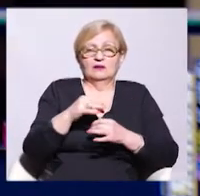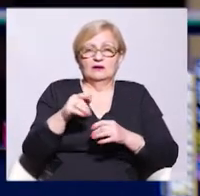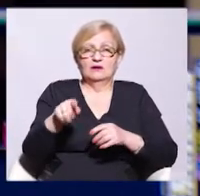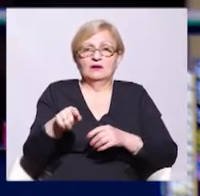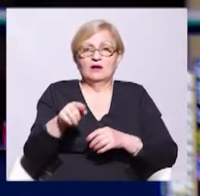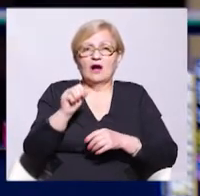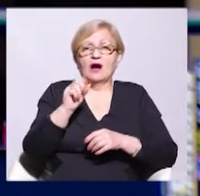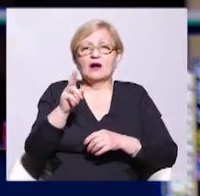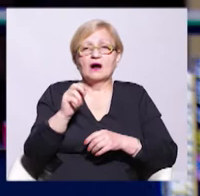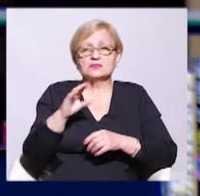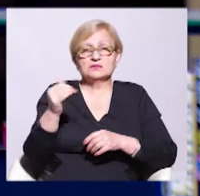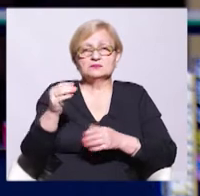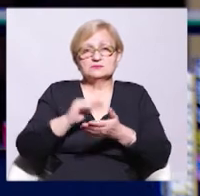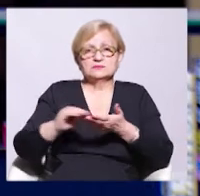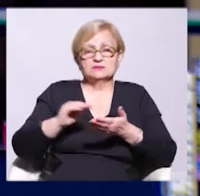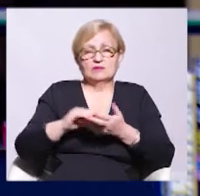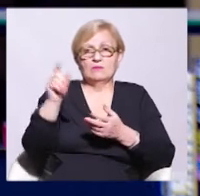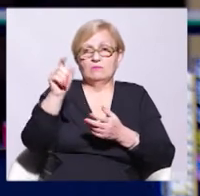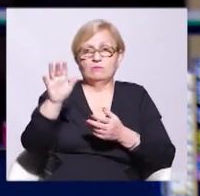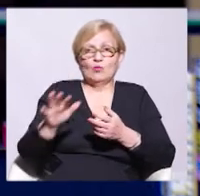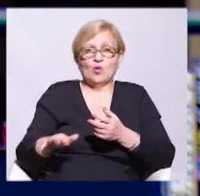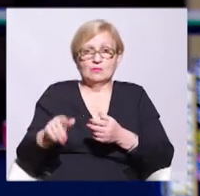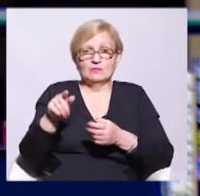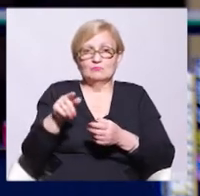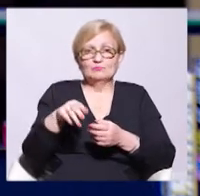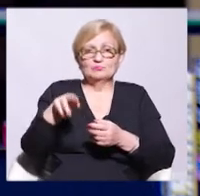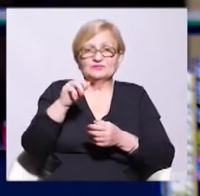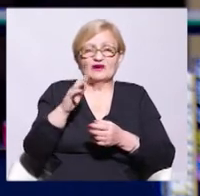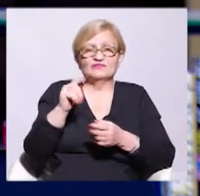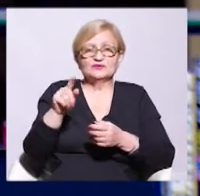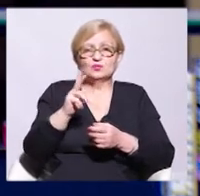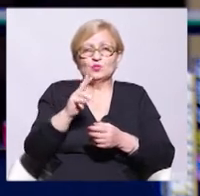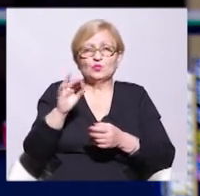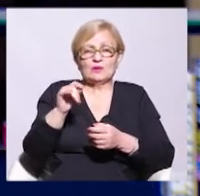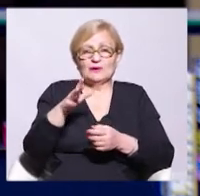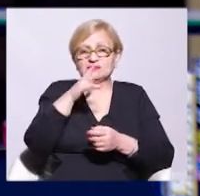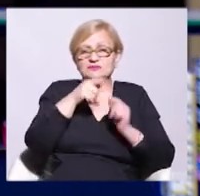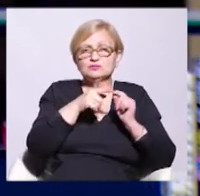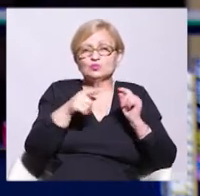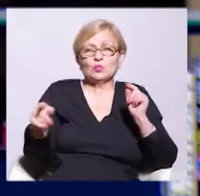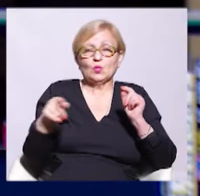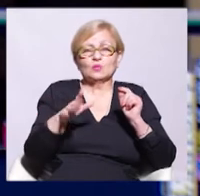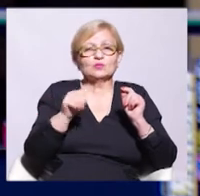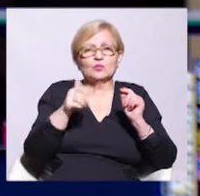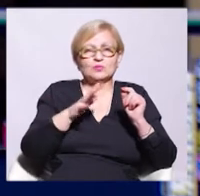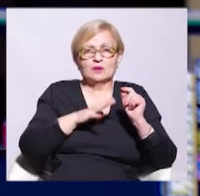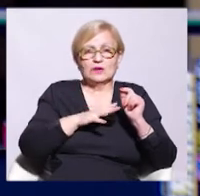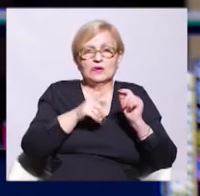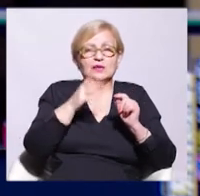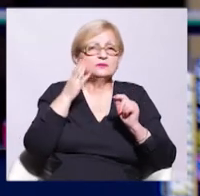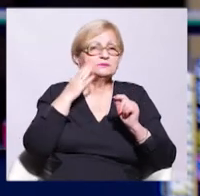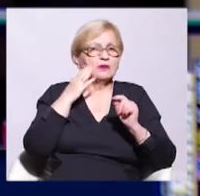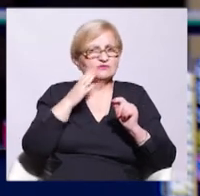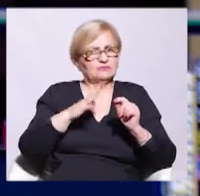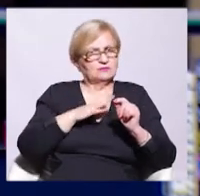ისევ აკაკის პოემიდან გავიხსენოთ დავით კურაპალატის მეფობის ხანა. Ის ნამდვილად